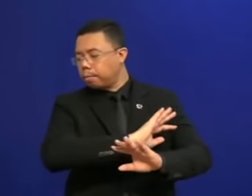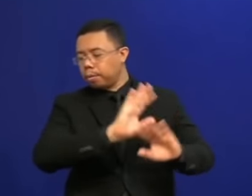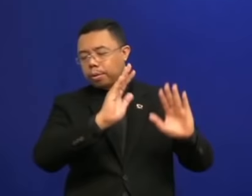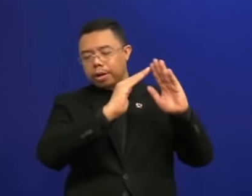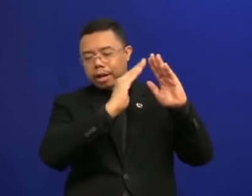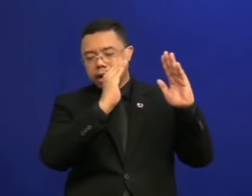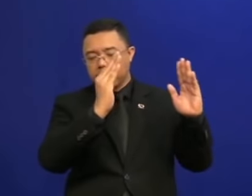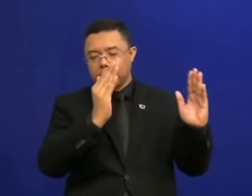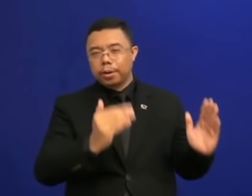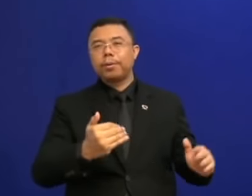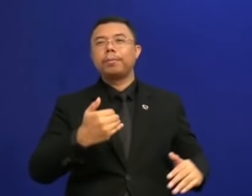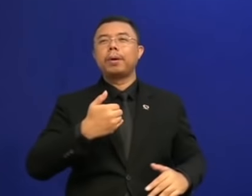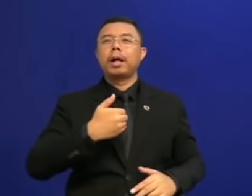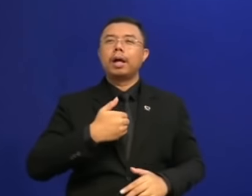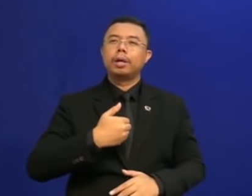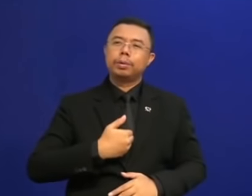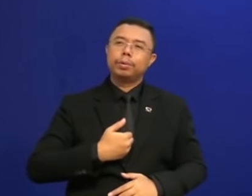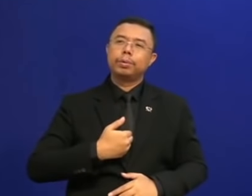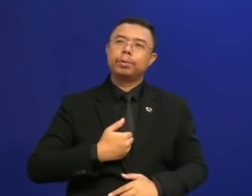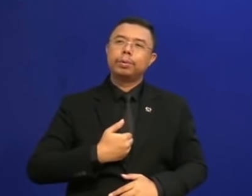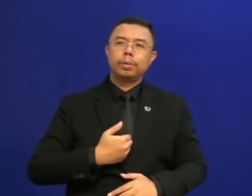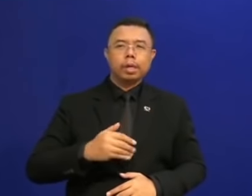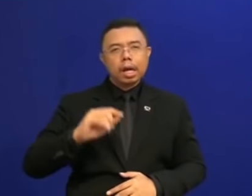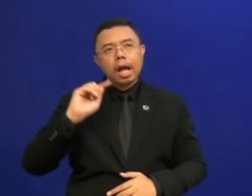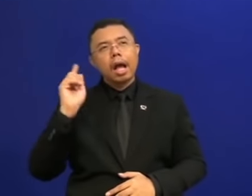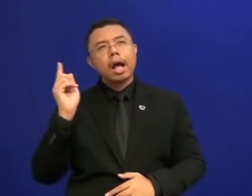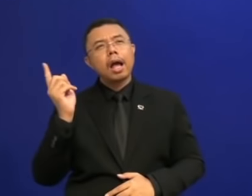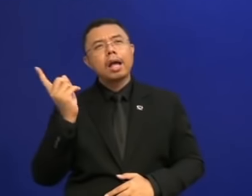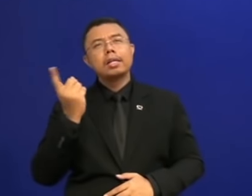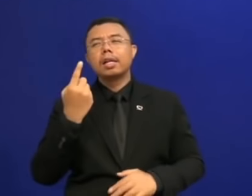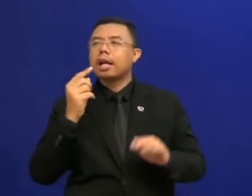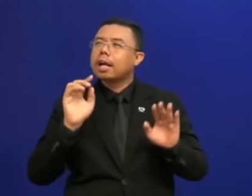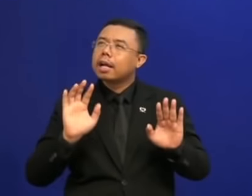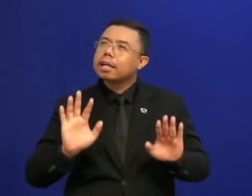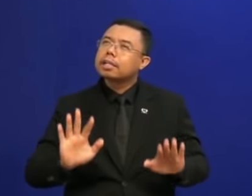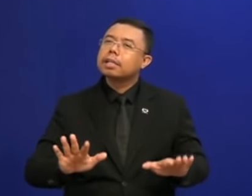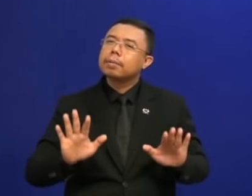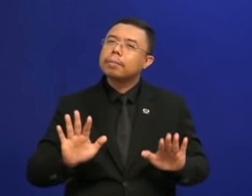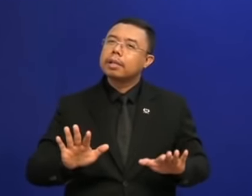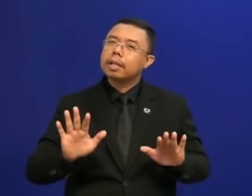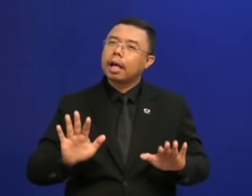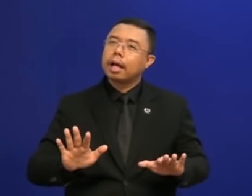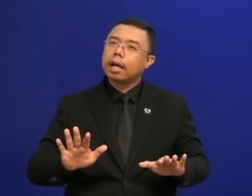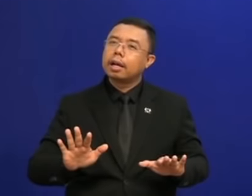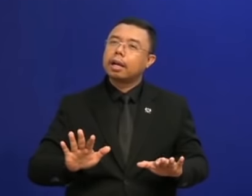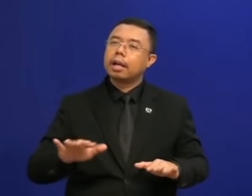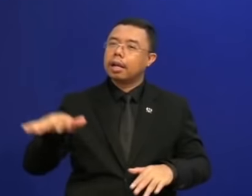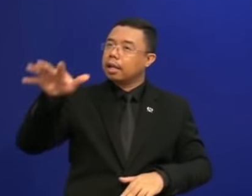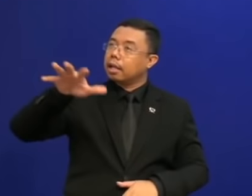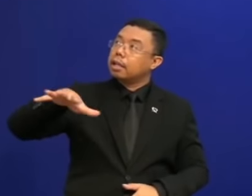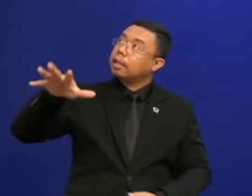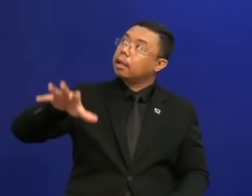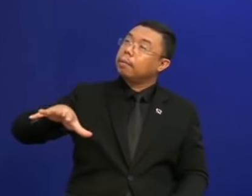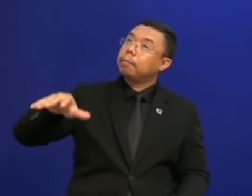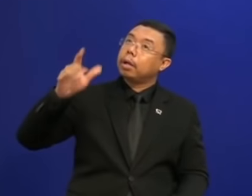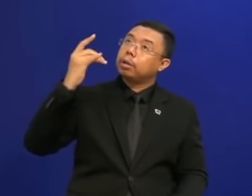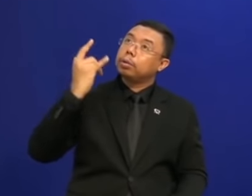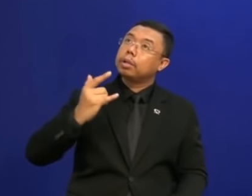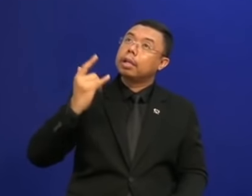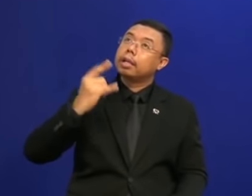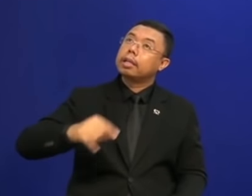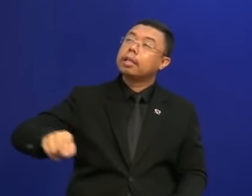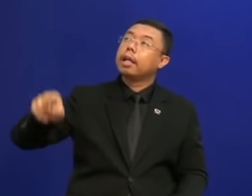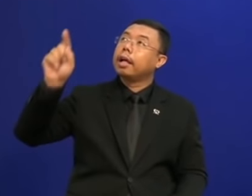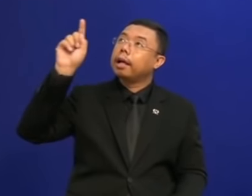Dunia bukan rumahku, hanya sementara.